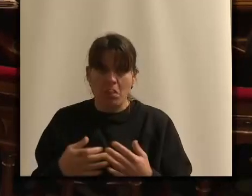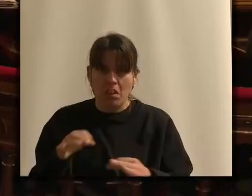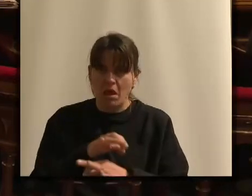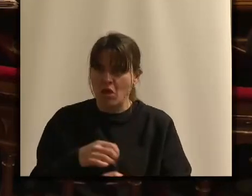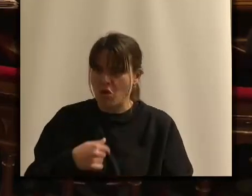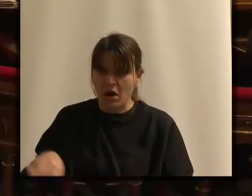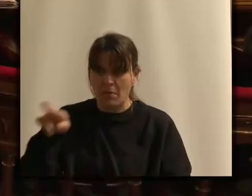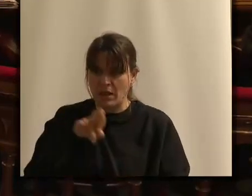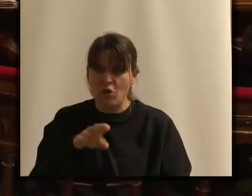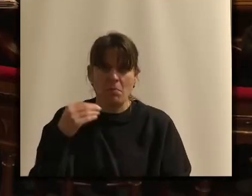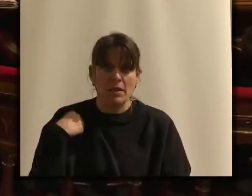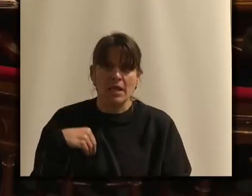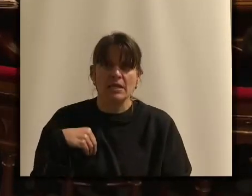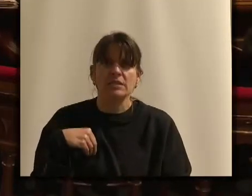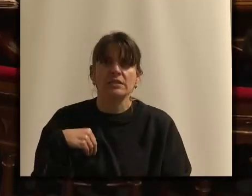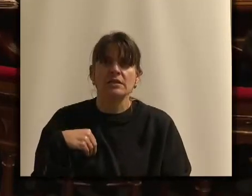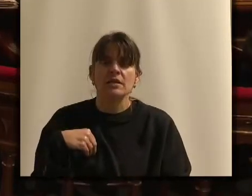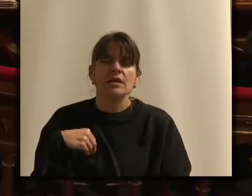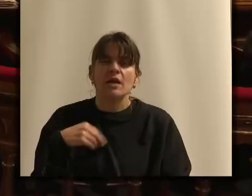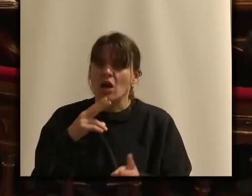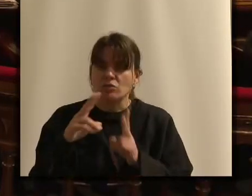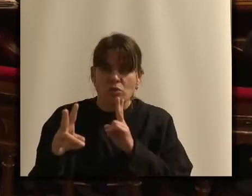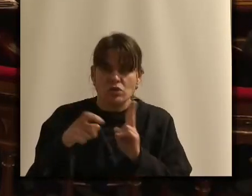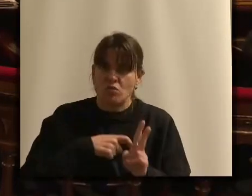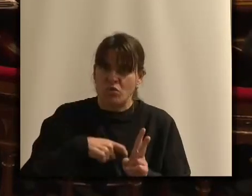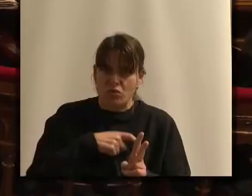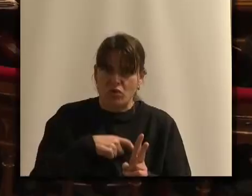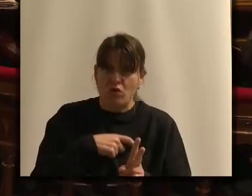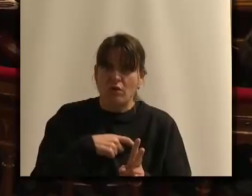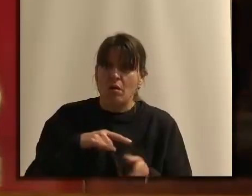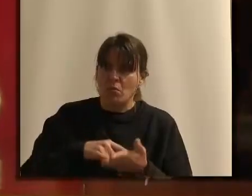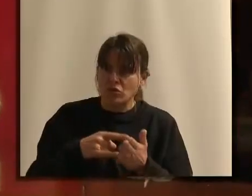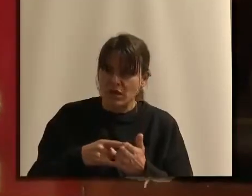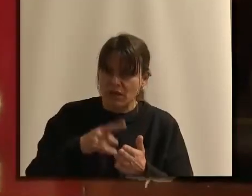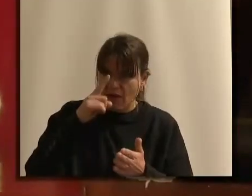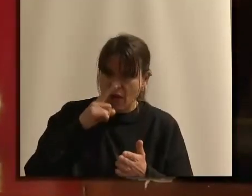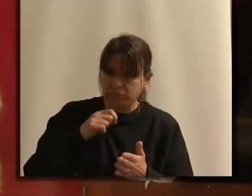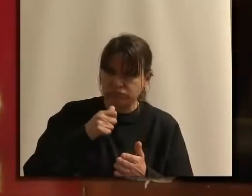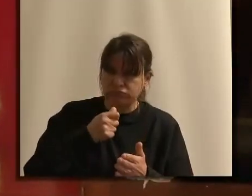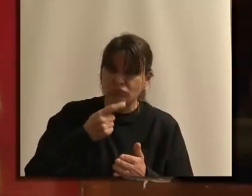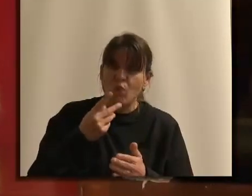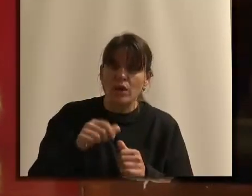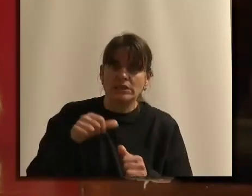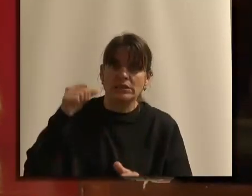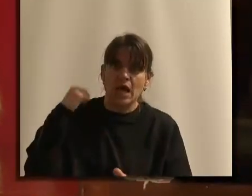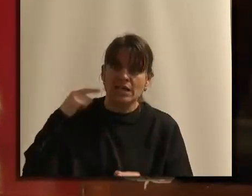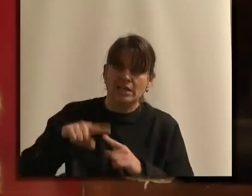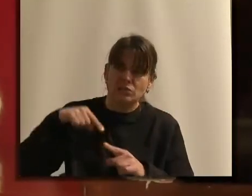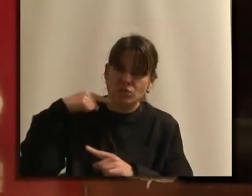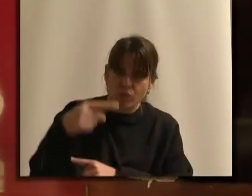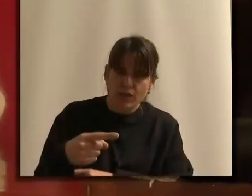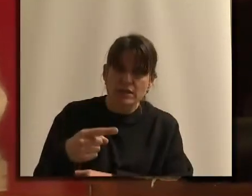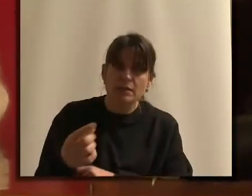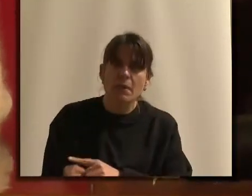el que es va explicar a la comissió. Aquest camí es va planificar anys enrere, posteriorment va aparèixer doncs una infraestructura